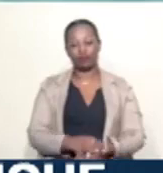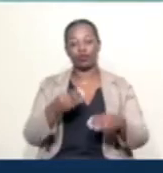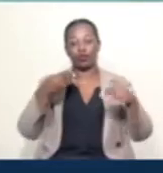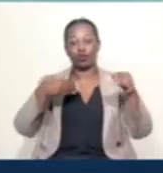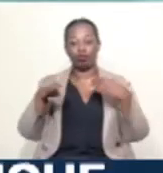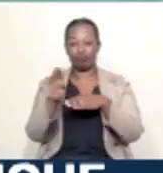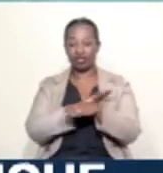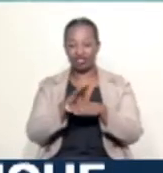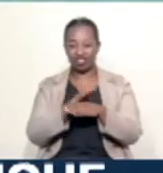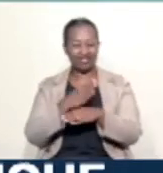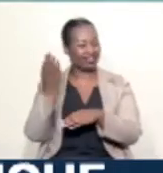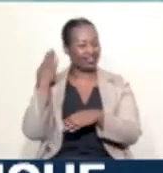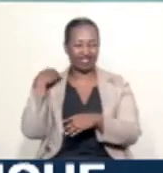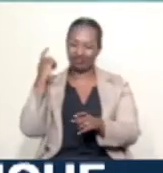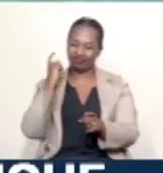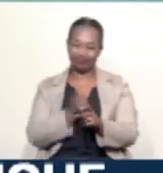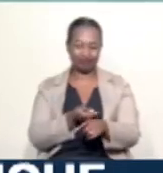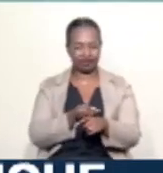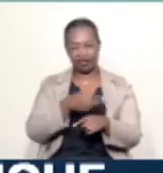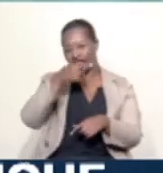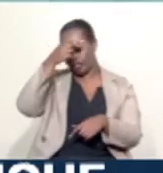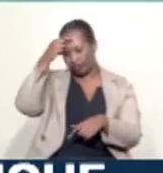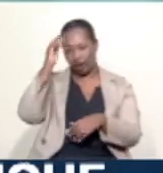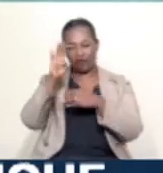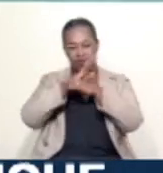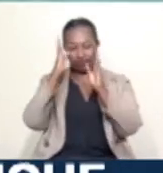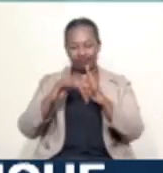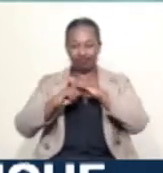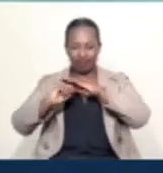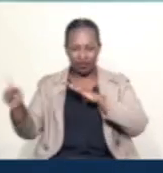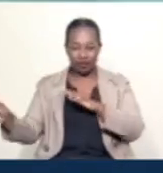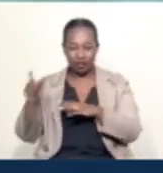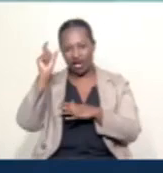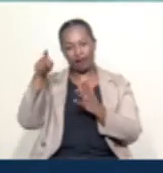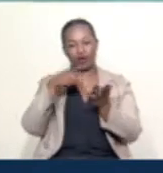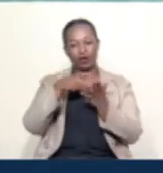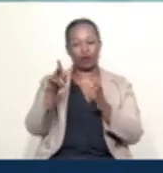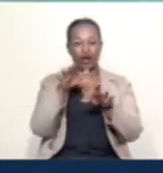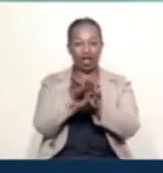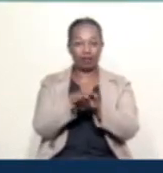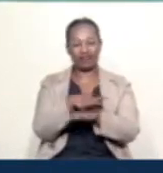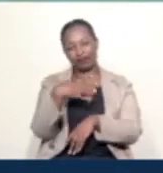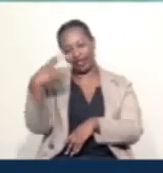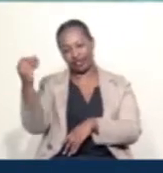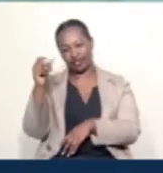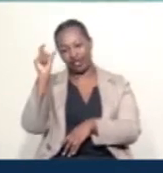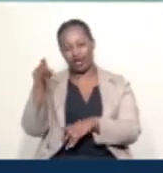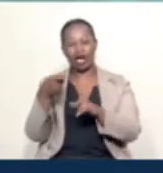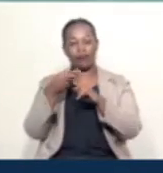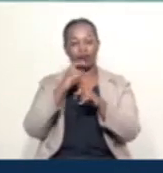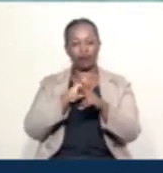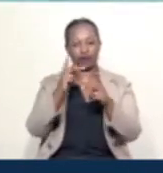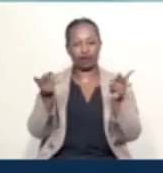ubucuruzi bwagizweho ingaruka kuko abashoramari barahunze abaguraga amafi barigendera abaturukaga hitwa